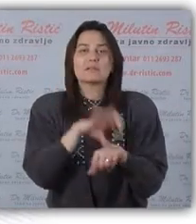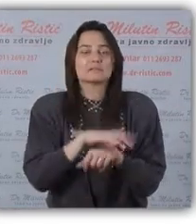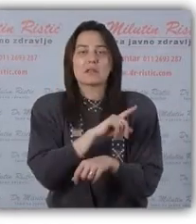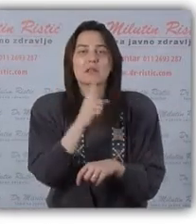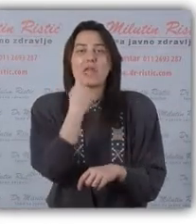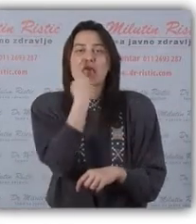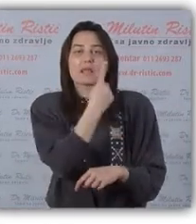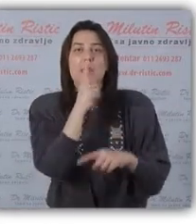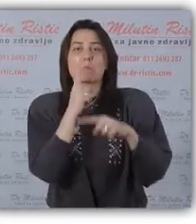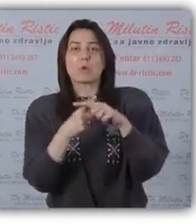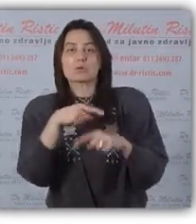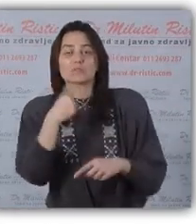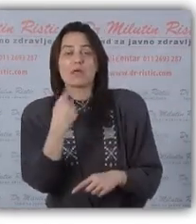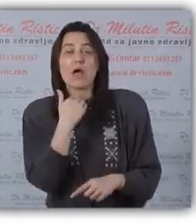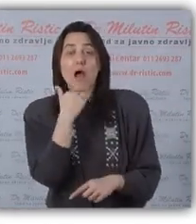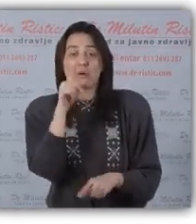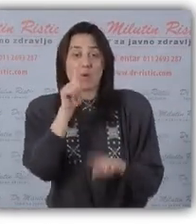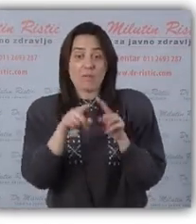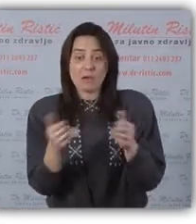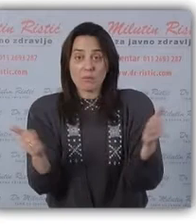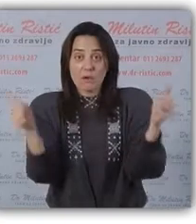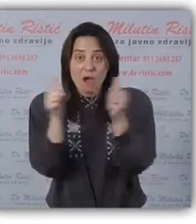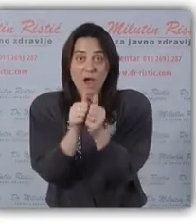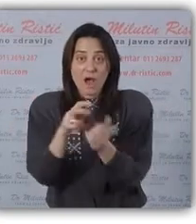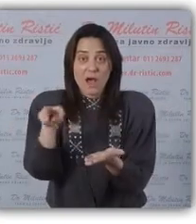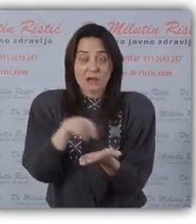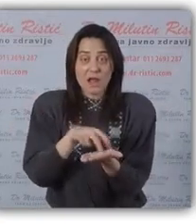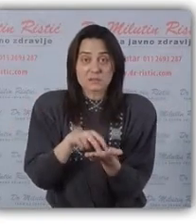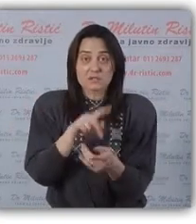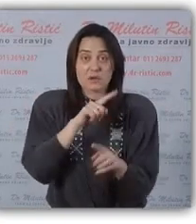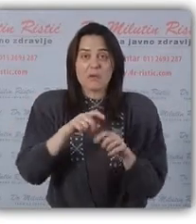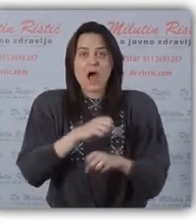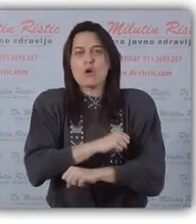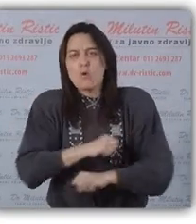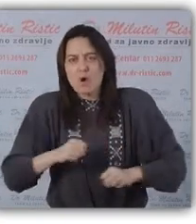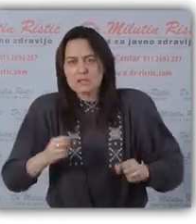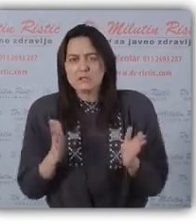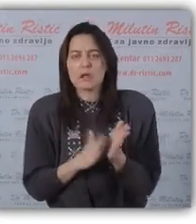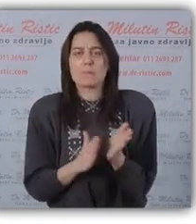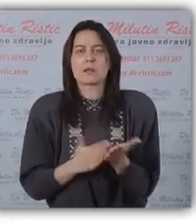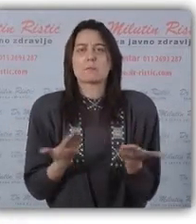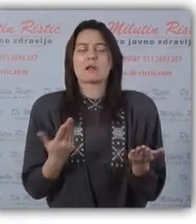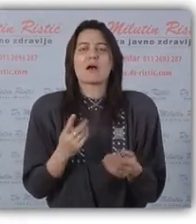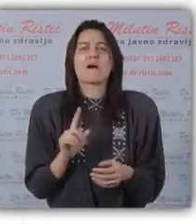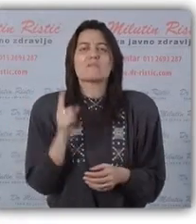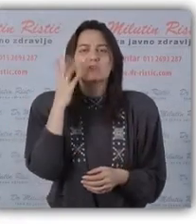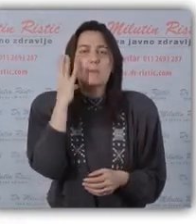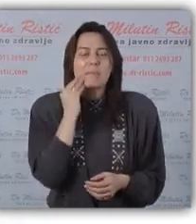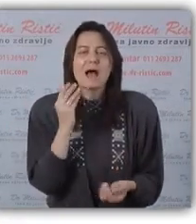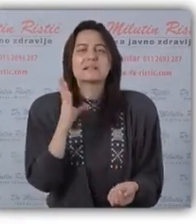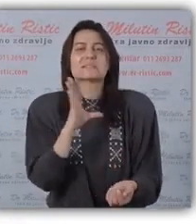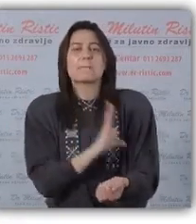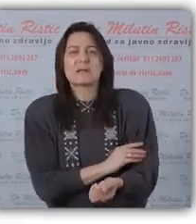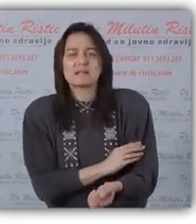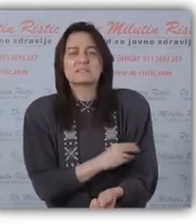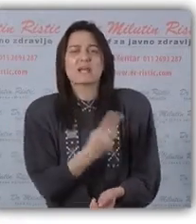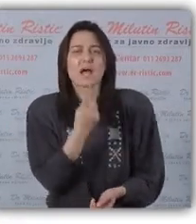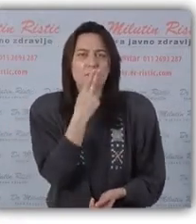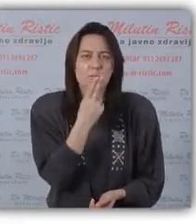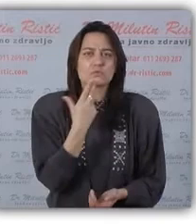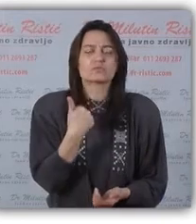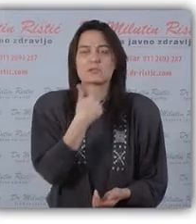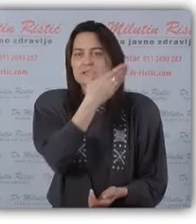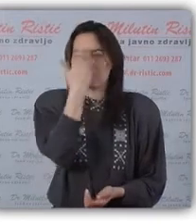baš 1+1. Ako neko ima udružene faktore rizika, rekao sam, gojaznost, naprimjer visok holesterol, pritisak